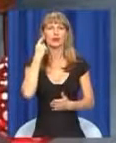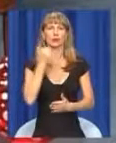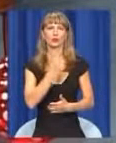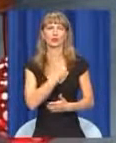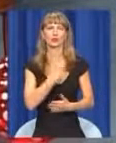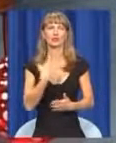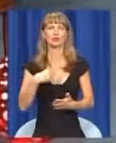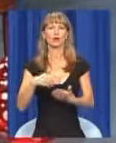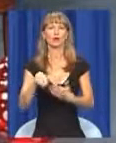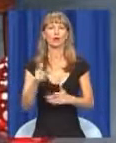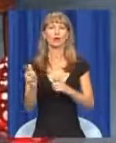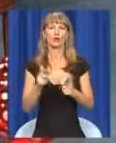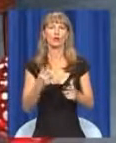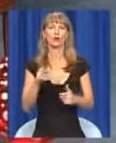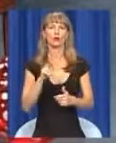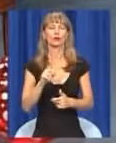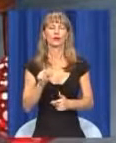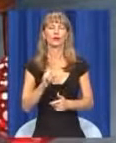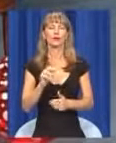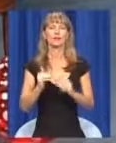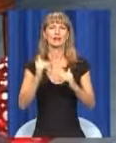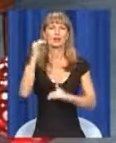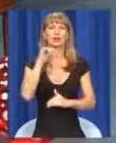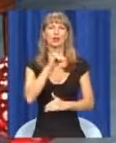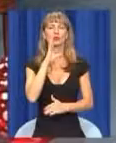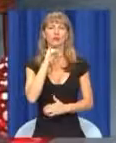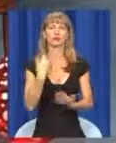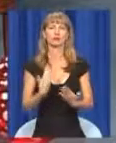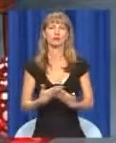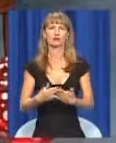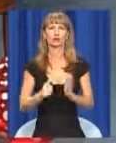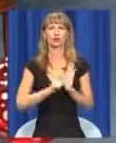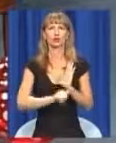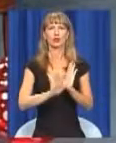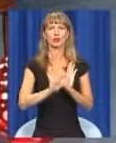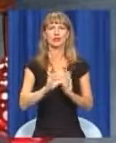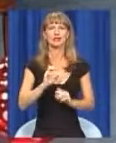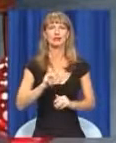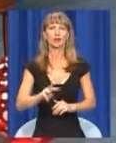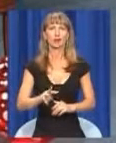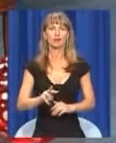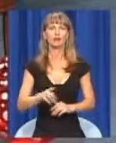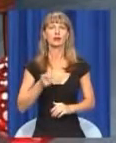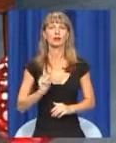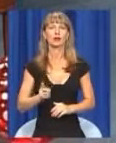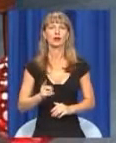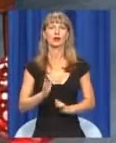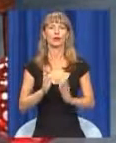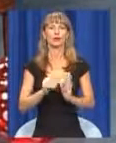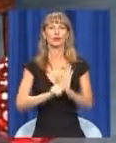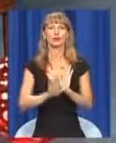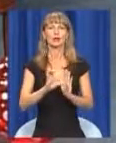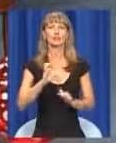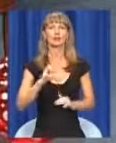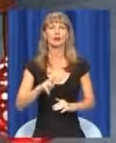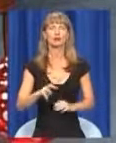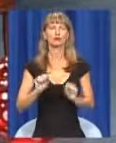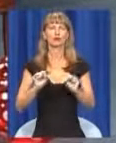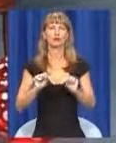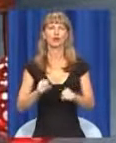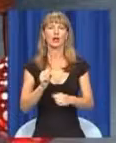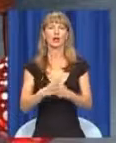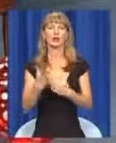будьте готові до того, що просто от висота у песика, да, приблизно 65 сантиметрів насправді. Тобто 65 сантиметрів буде до вас кожного